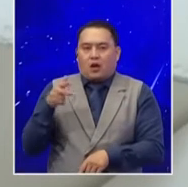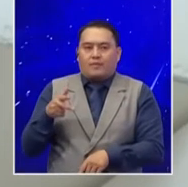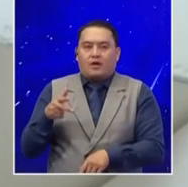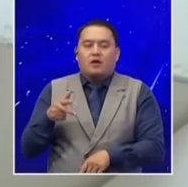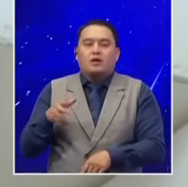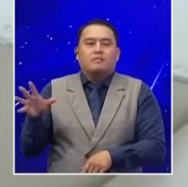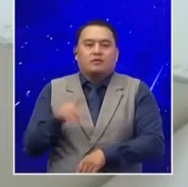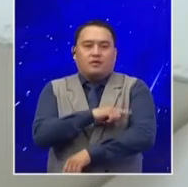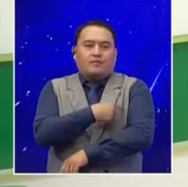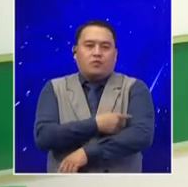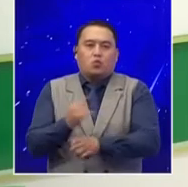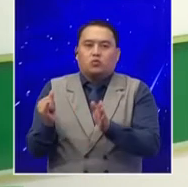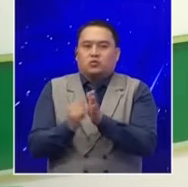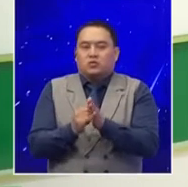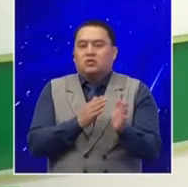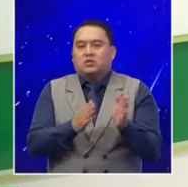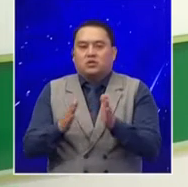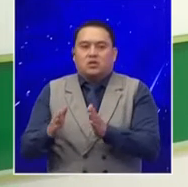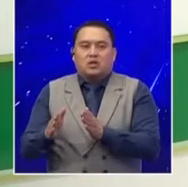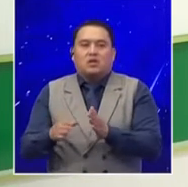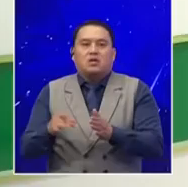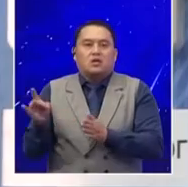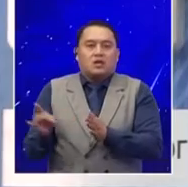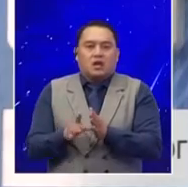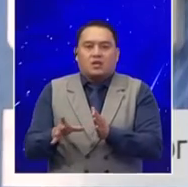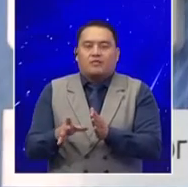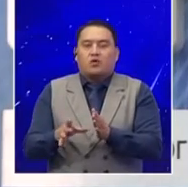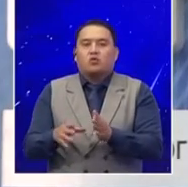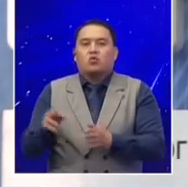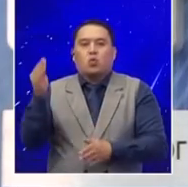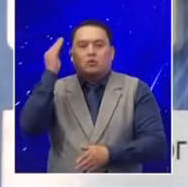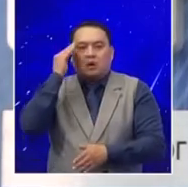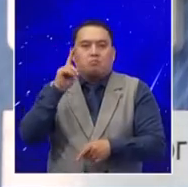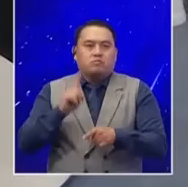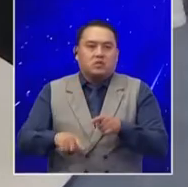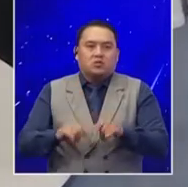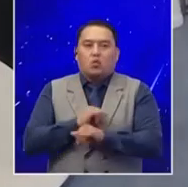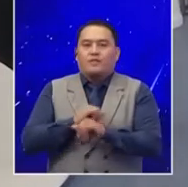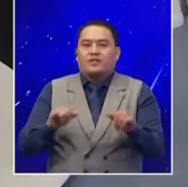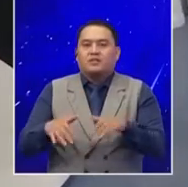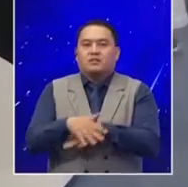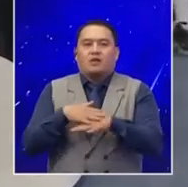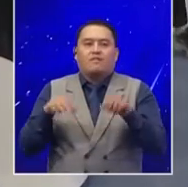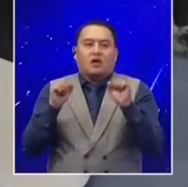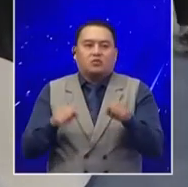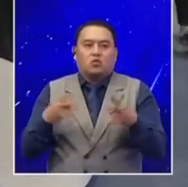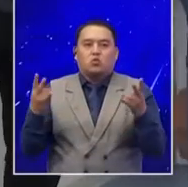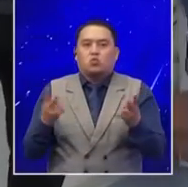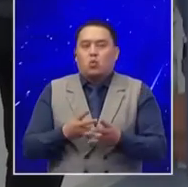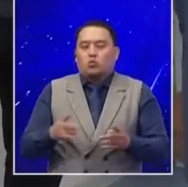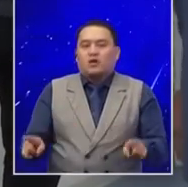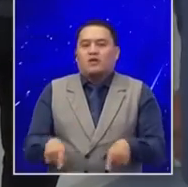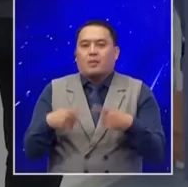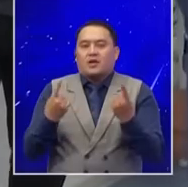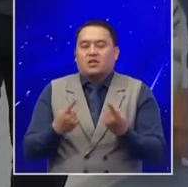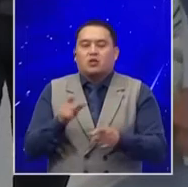Также по всей больнице установлена система экстренного реагирования. Но учитывая и быстрый прирост населения и возможную необходимую